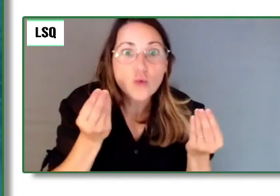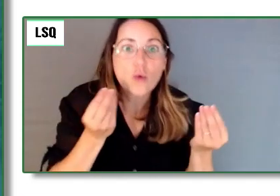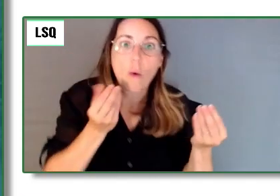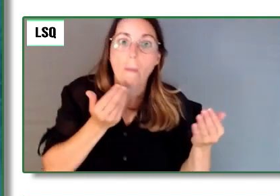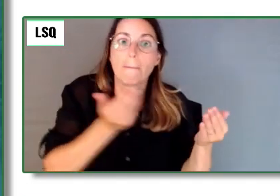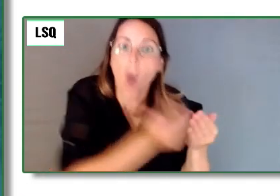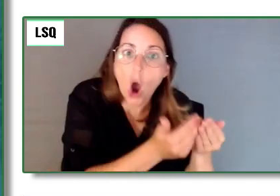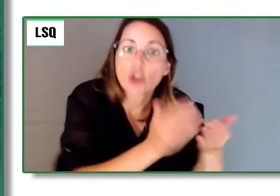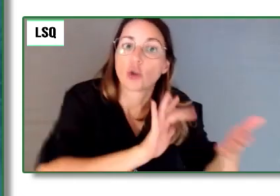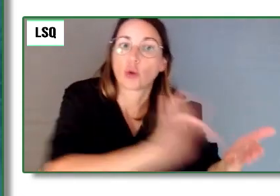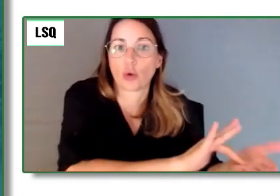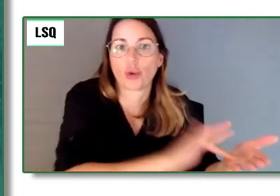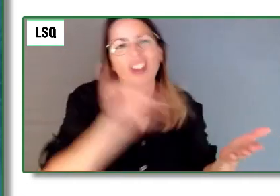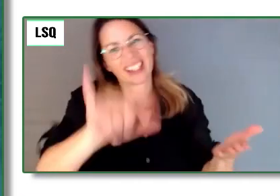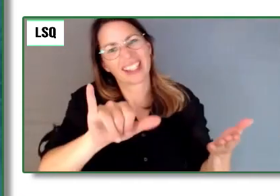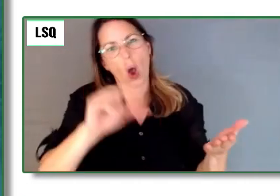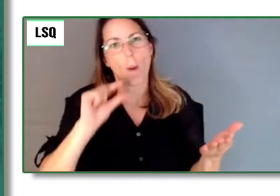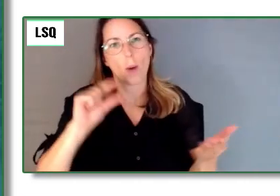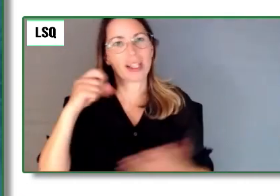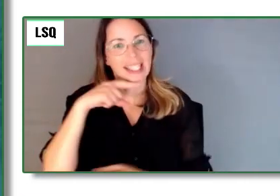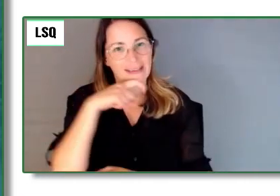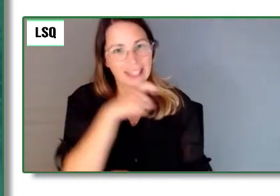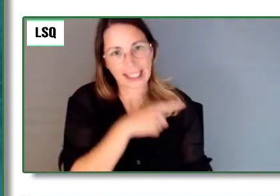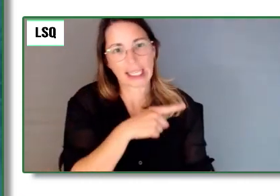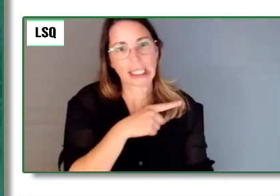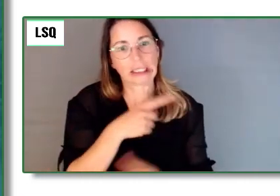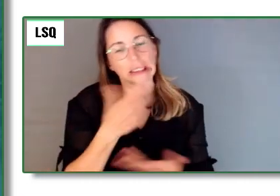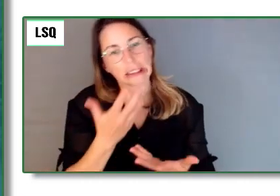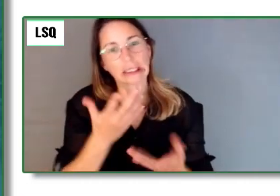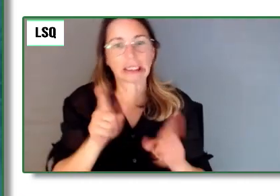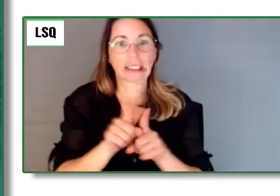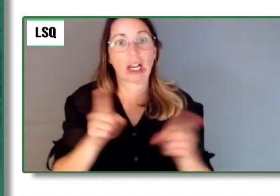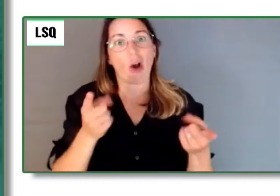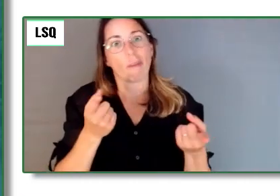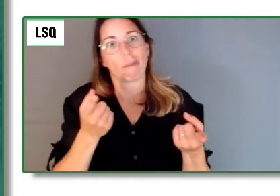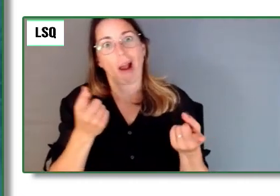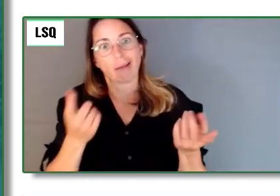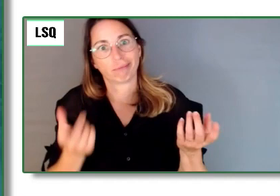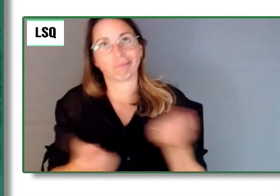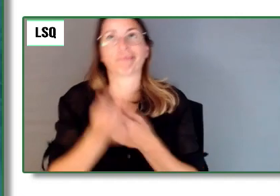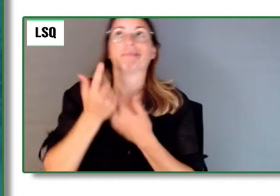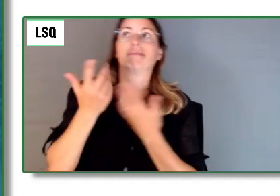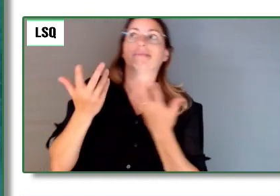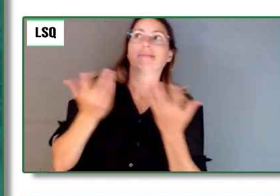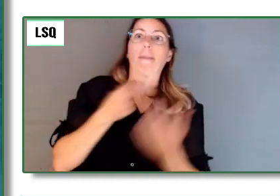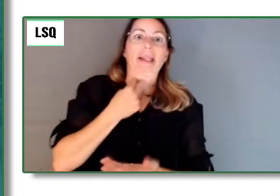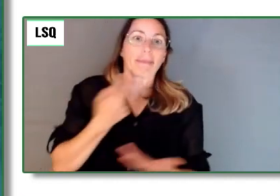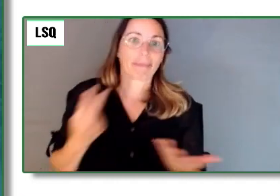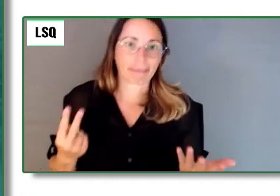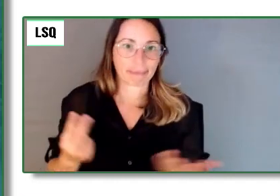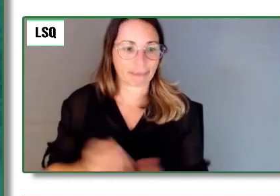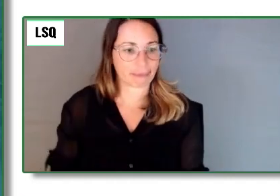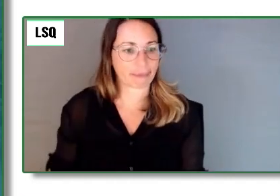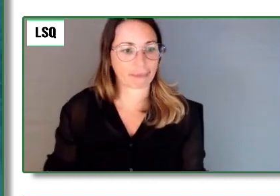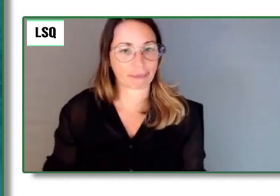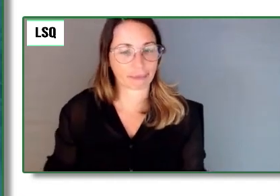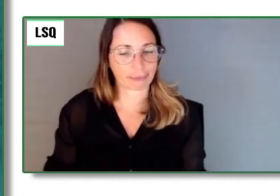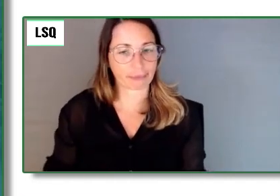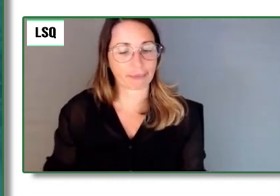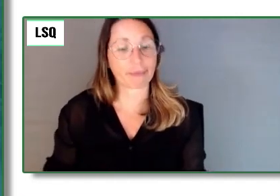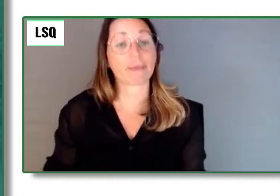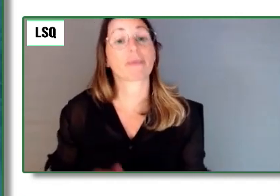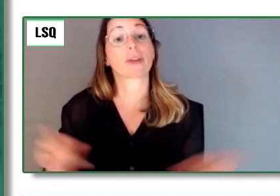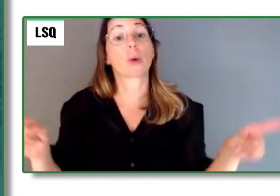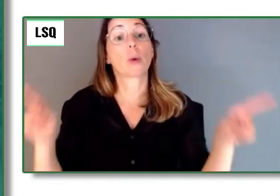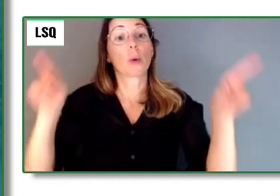avec narratif, auditif. Et il y a des parcs qui vous donnent de plus en plus des écouteurs avec à